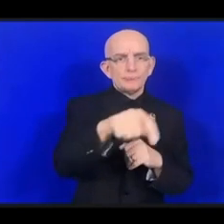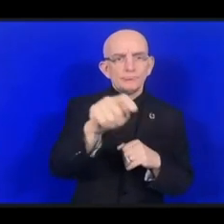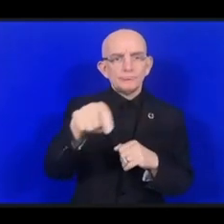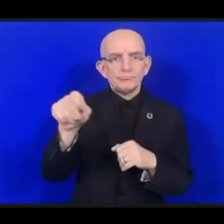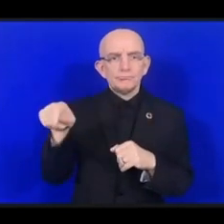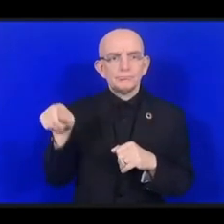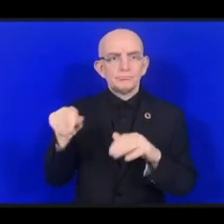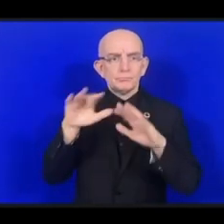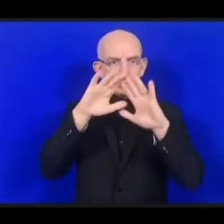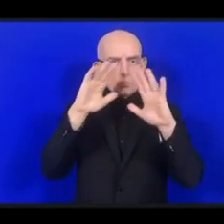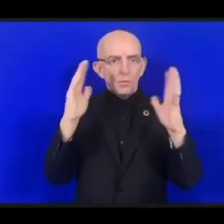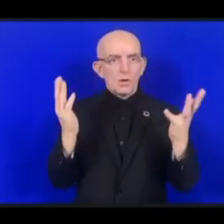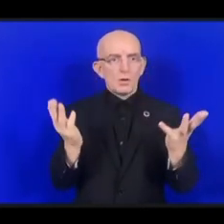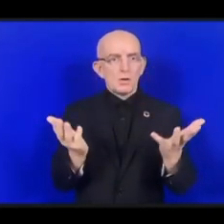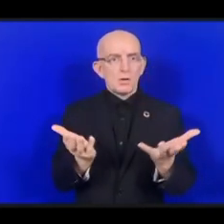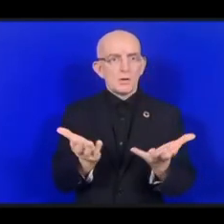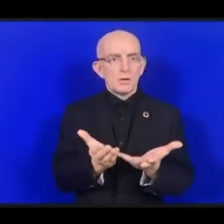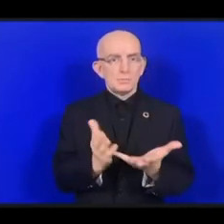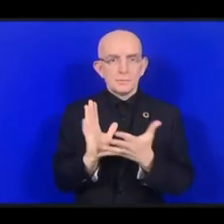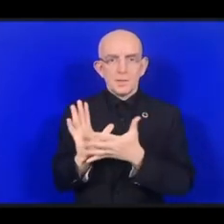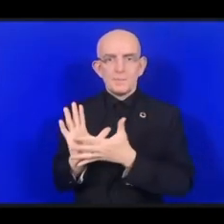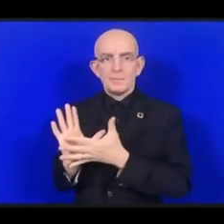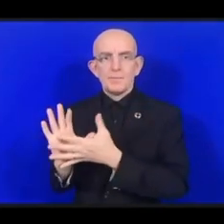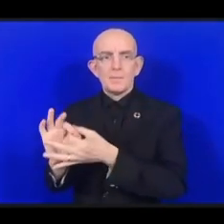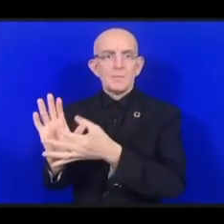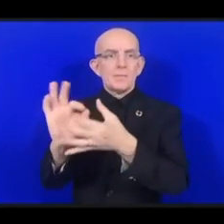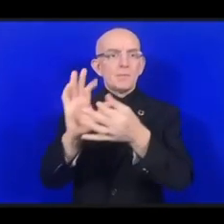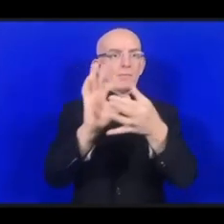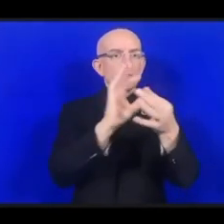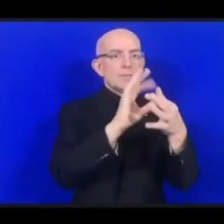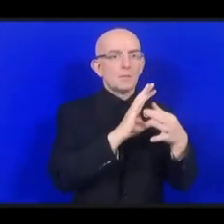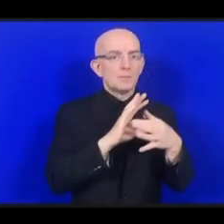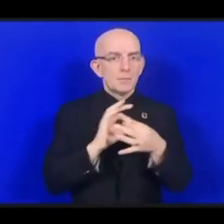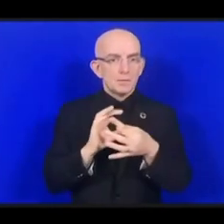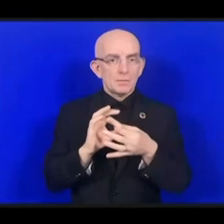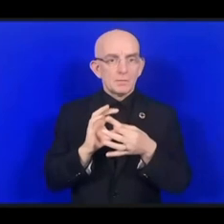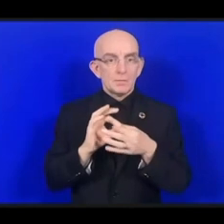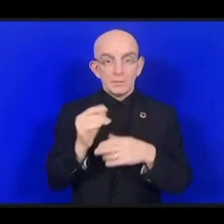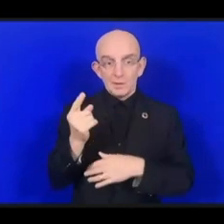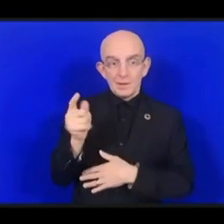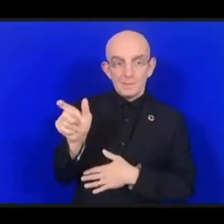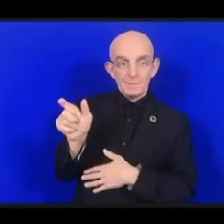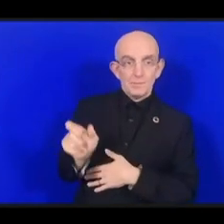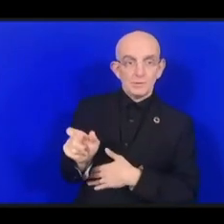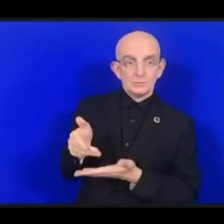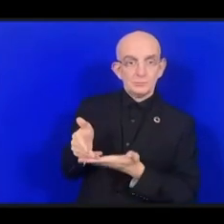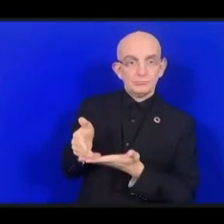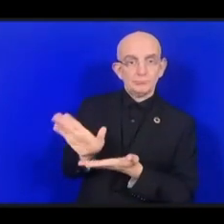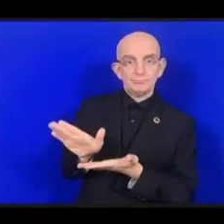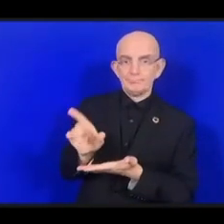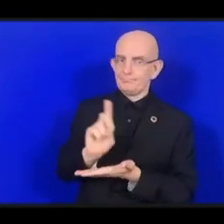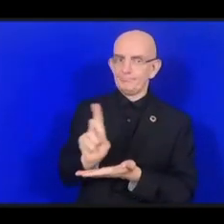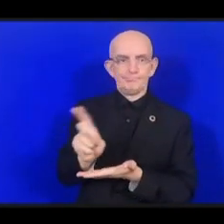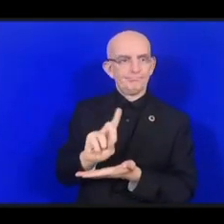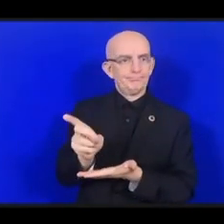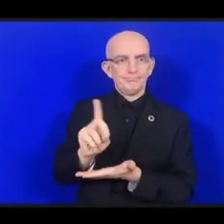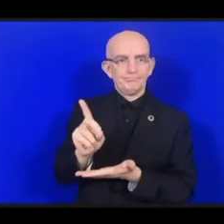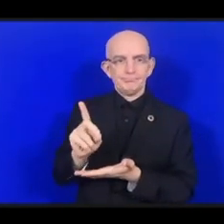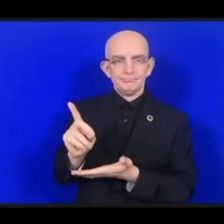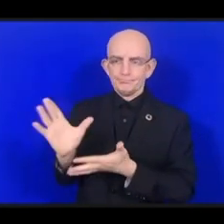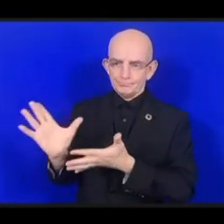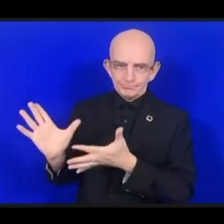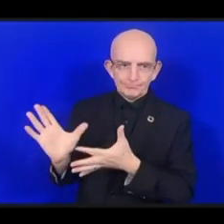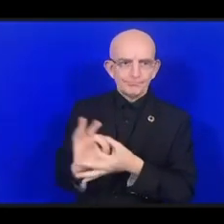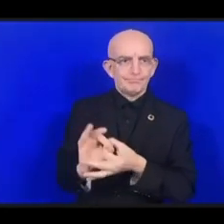يتم استبعاد اي شخص من كيزونا حيث يمكن لجميع الناس الاعتماد على بعضهم